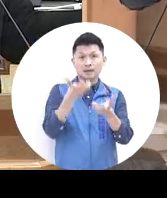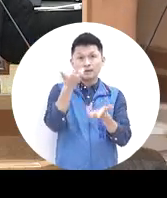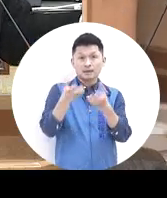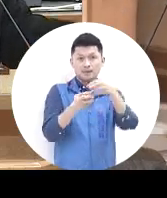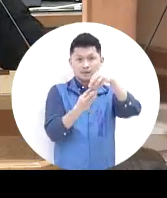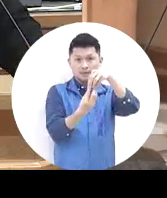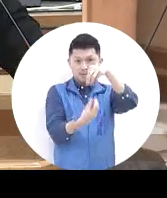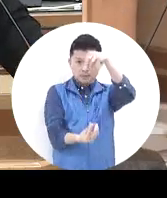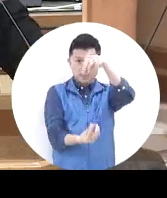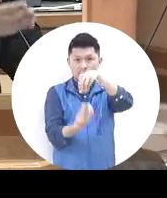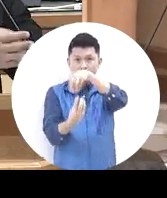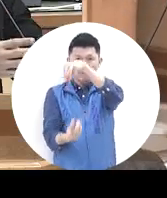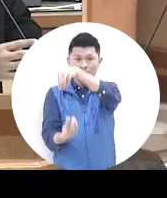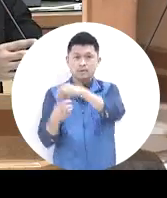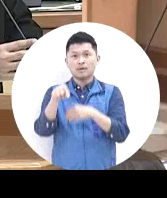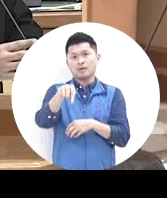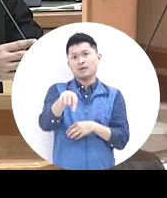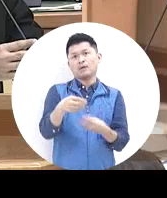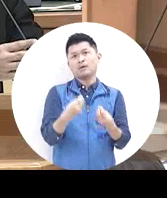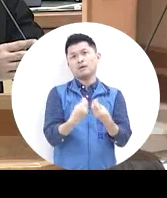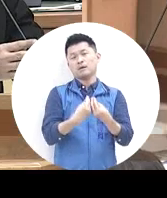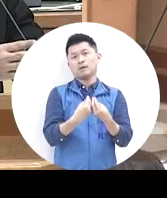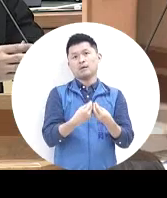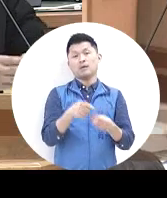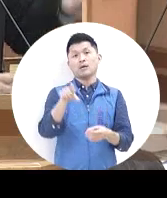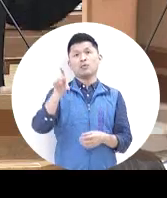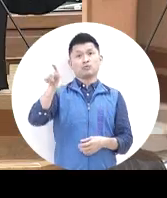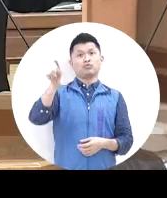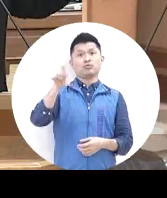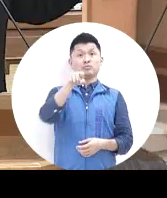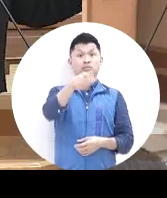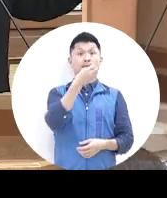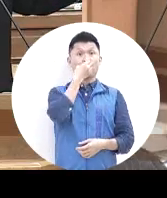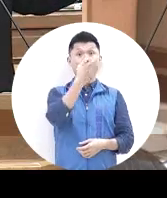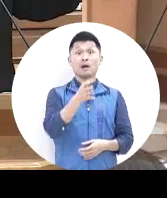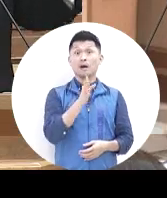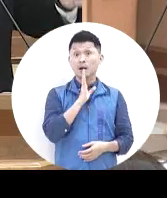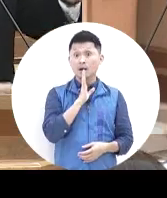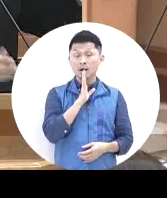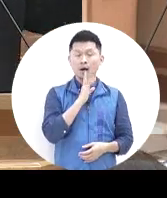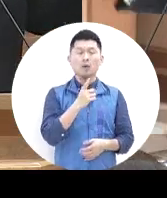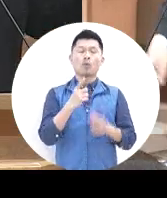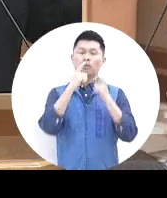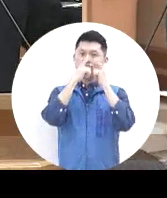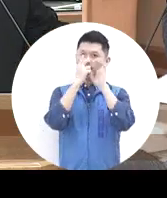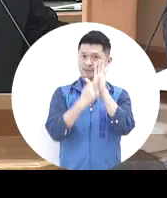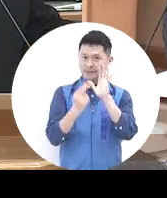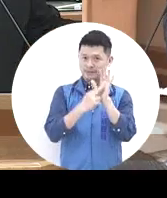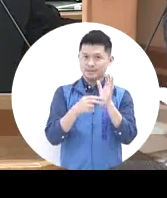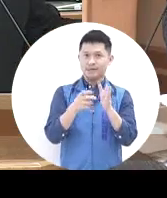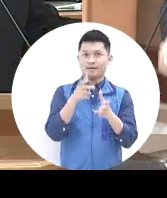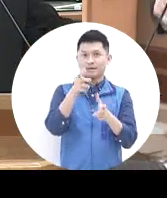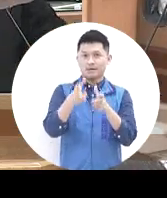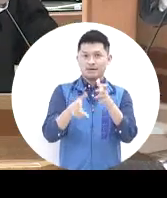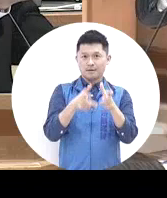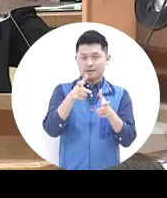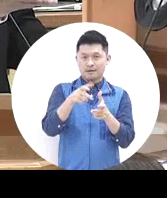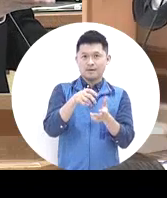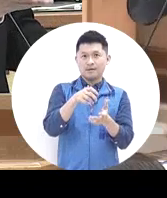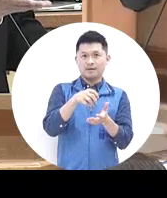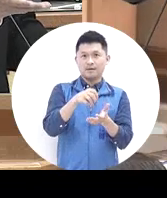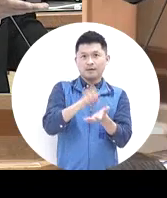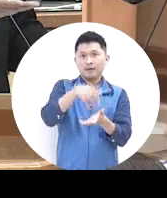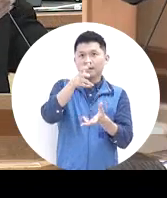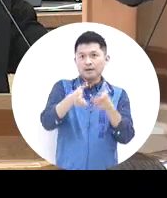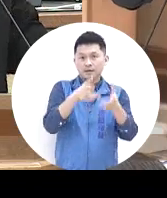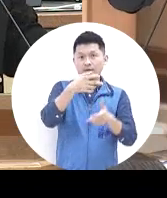哈。 合适燃料棒。 这句话是不是你说的？ 我是讲现况，合适无燃料棒啊嘛。 呵， 有啊，合适有燃